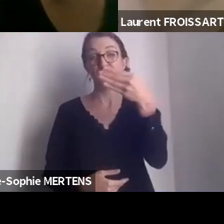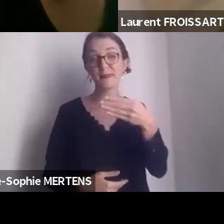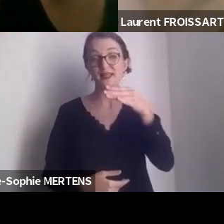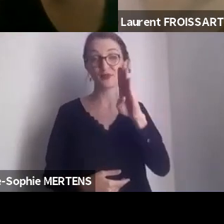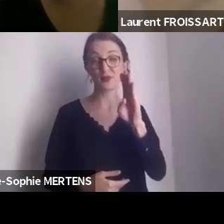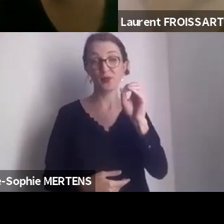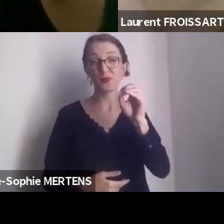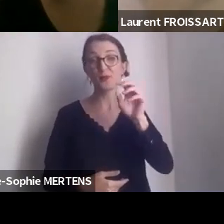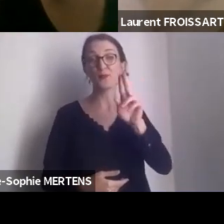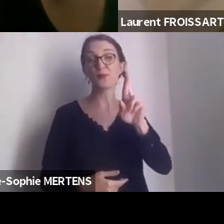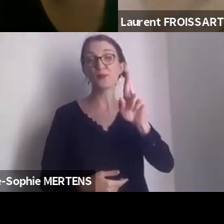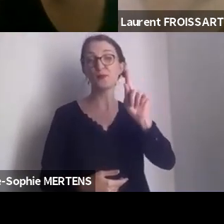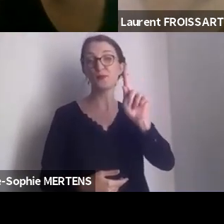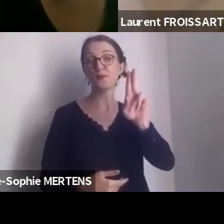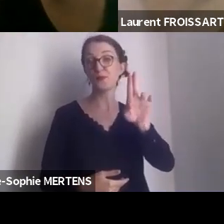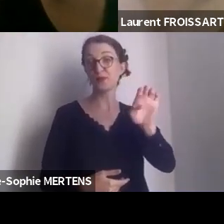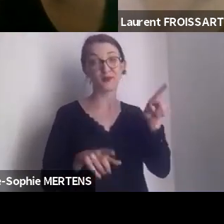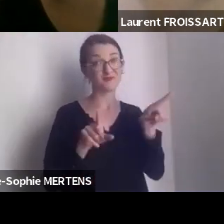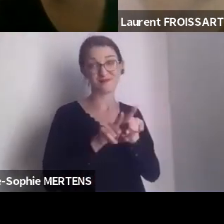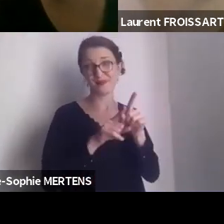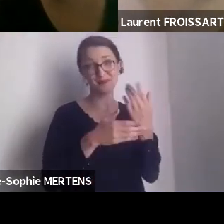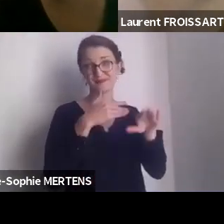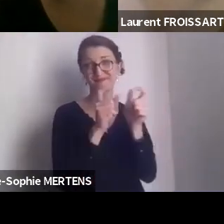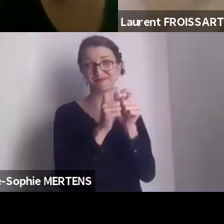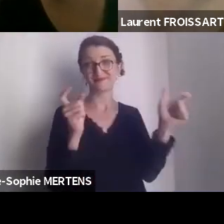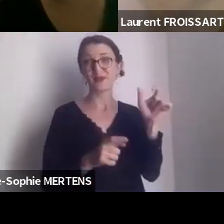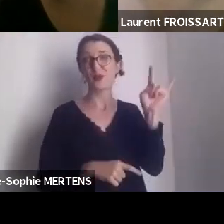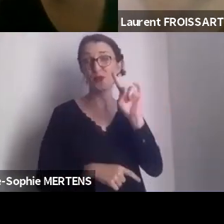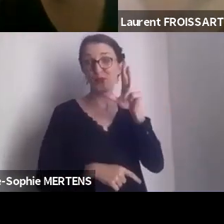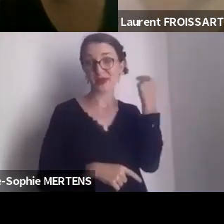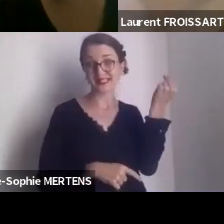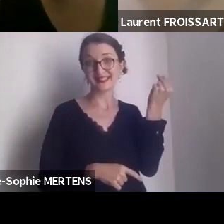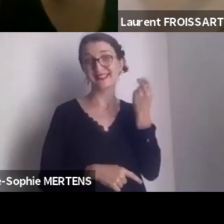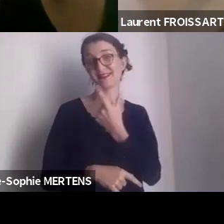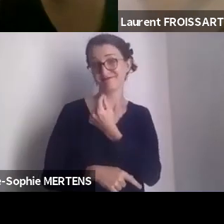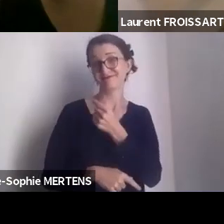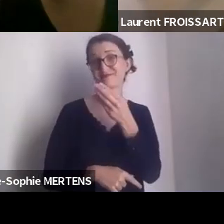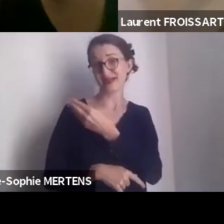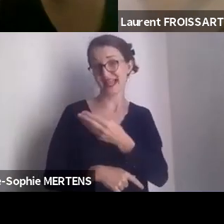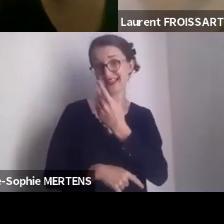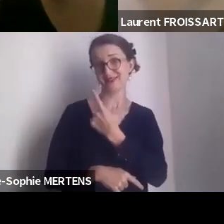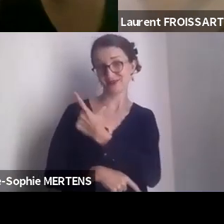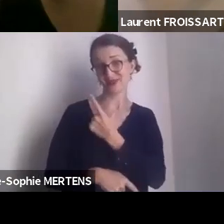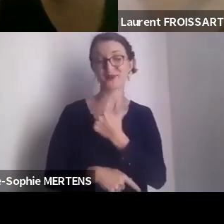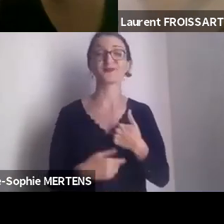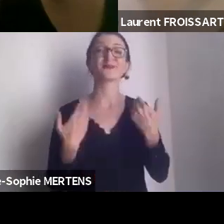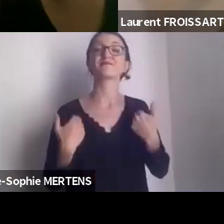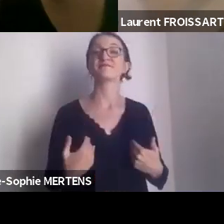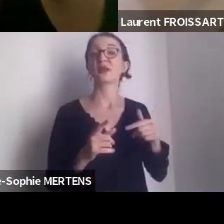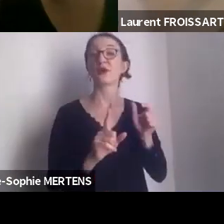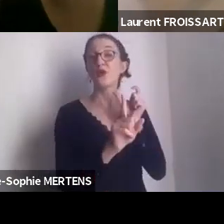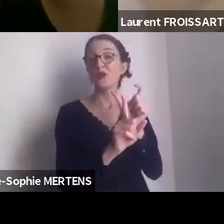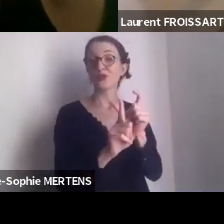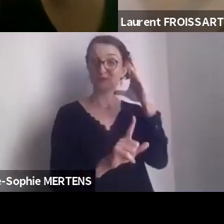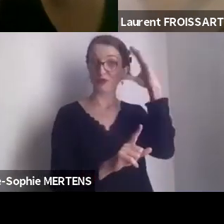mais je travaille également chez WeManity, en particulier avec Manaël. Je suis coach professionnel et coach